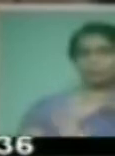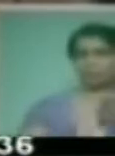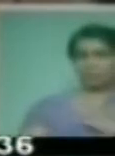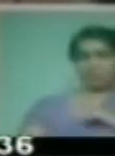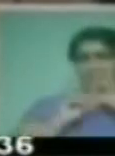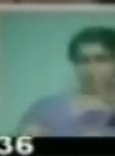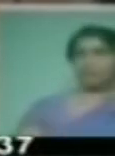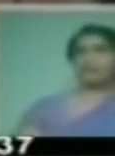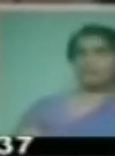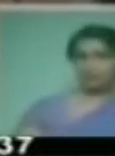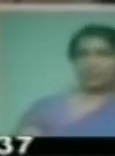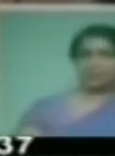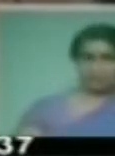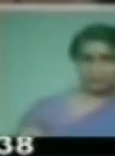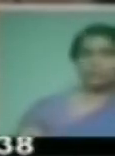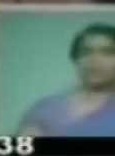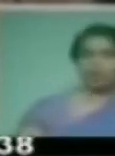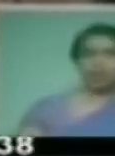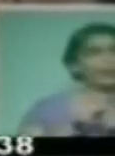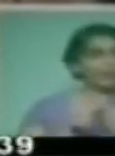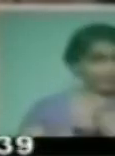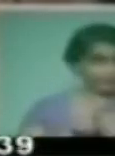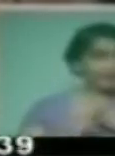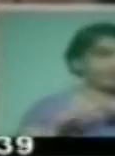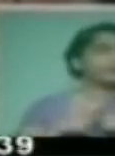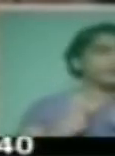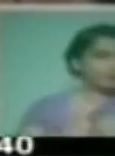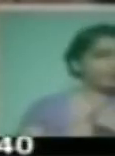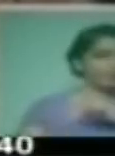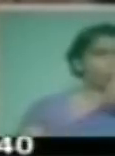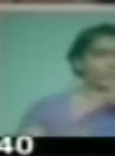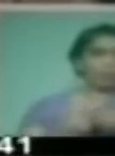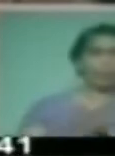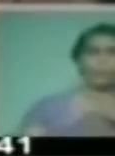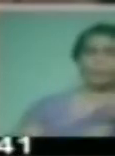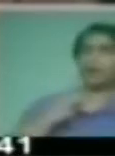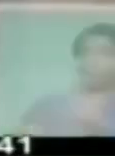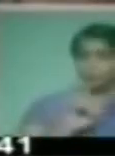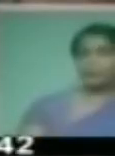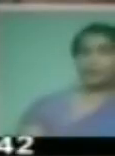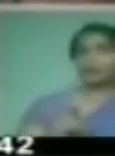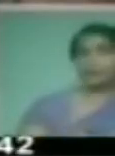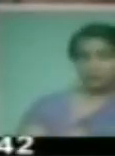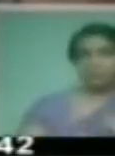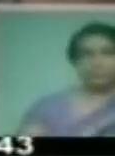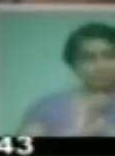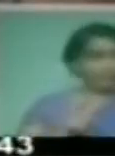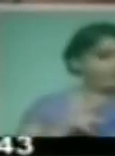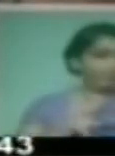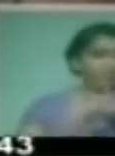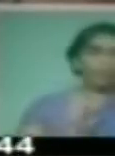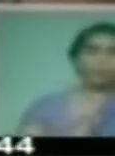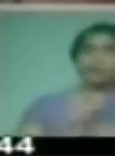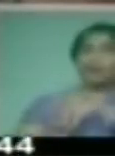எதிர்வரும் டிசம்பர், ஜனவரி மற்றும் பிப்ரவரி மாதங்களில் எரிபொருள் விலை அதிகரிக்கக்கூடும். சர்வதேச பொருளாதார தாக்கம் இலங்கையிலும் பிரதிபலிக்கக்கூடும். யுக்ரைன்